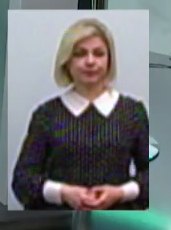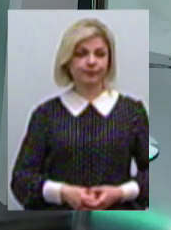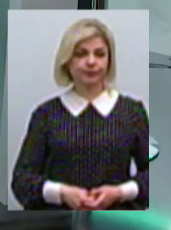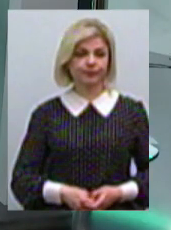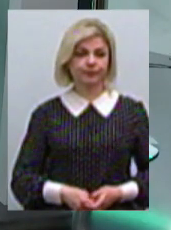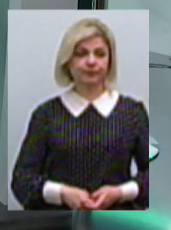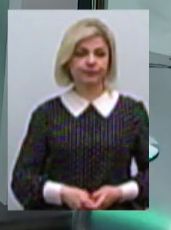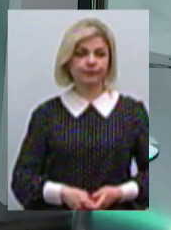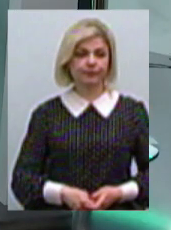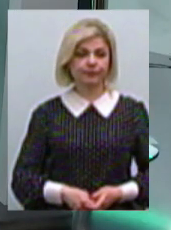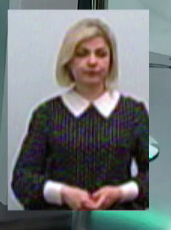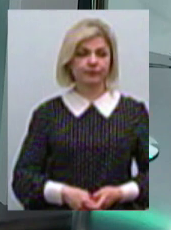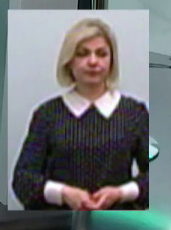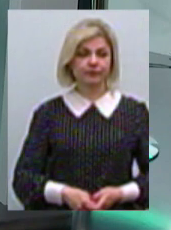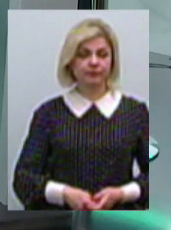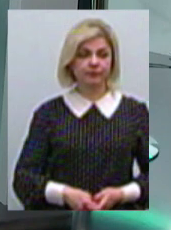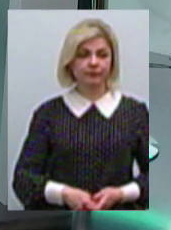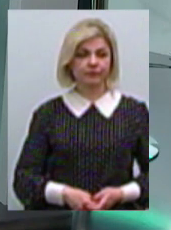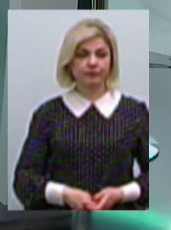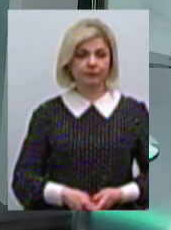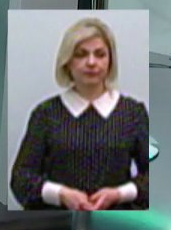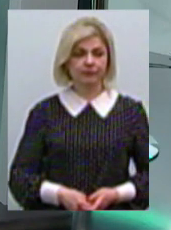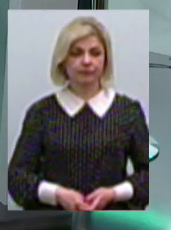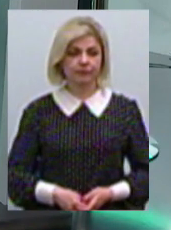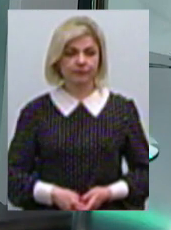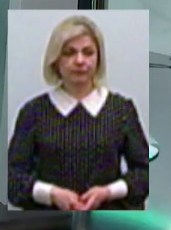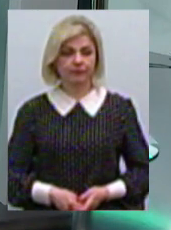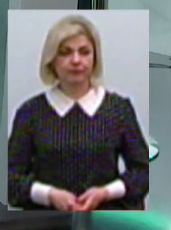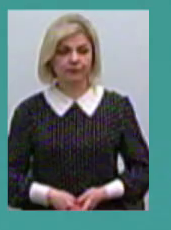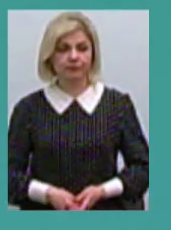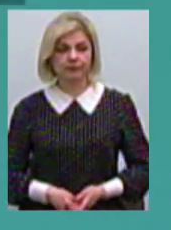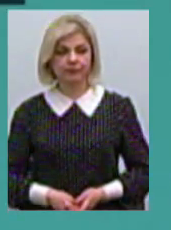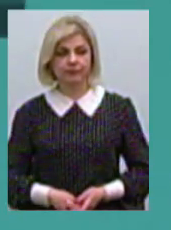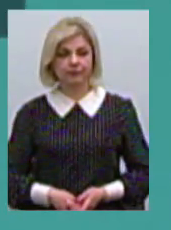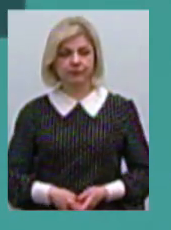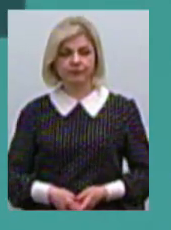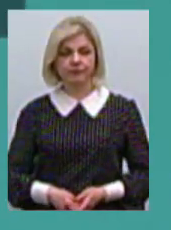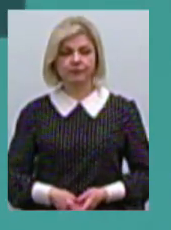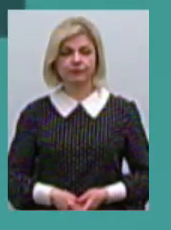Давайте подивимось і згадаємо, як це було. Давайте. Так, Віталій? Так. Будь ласка.